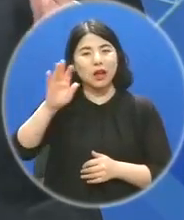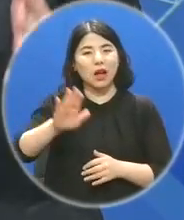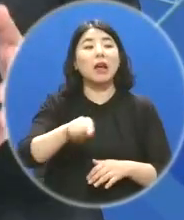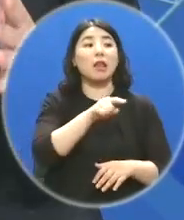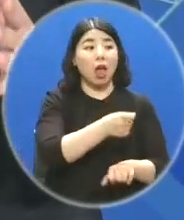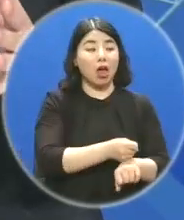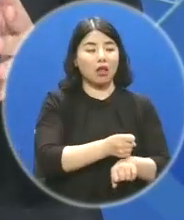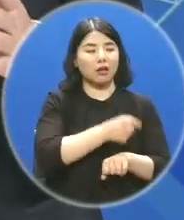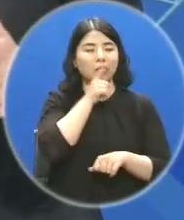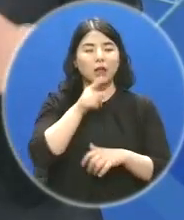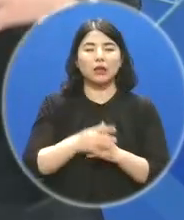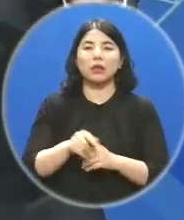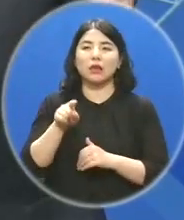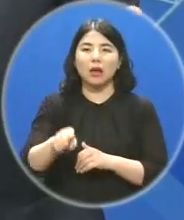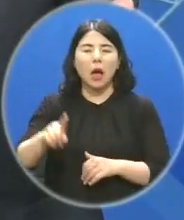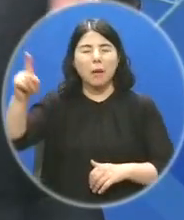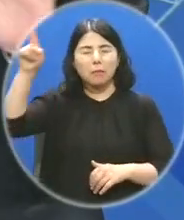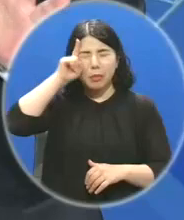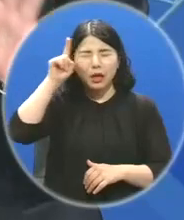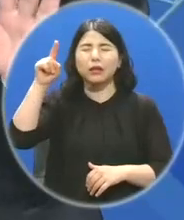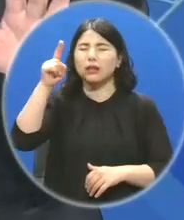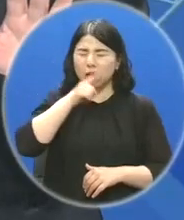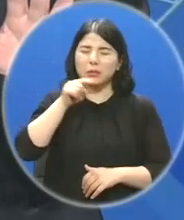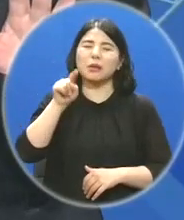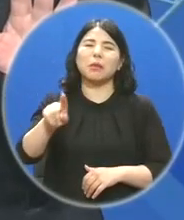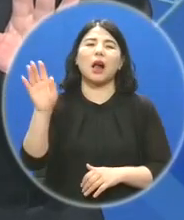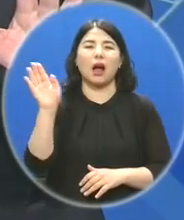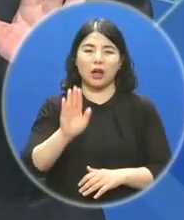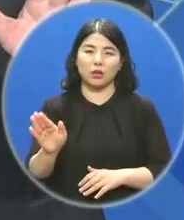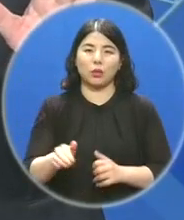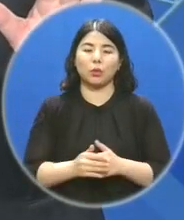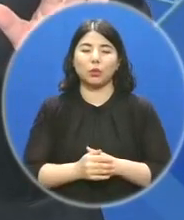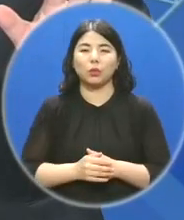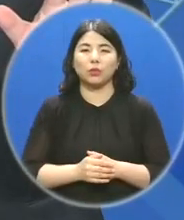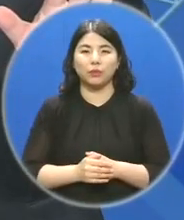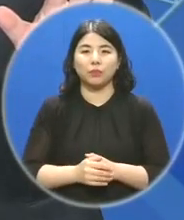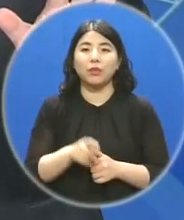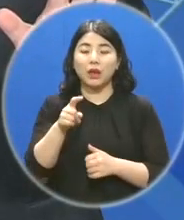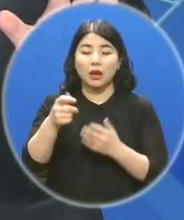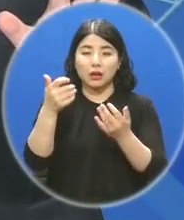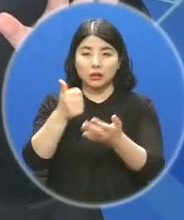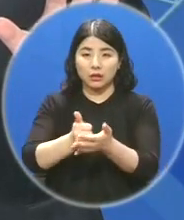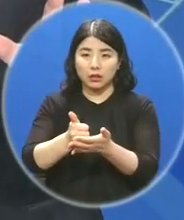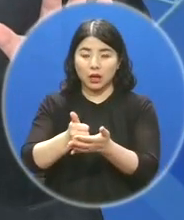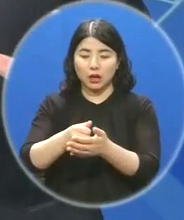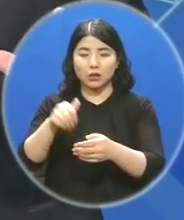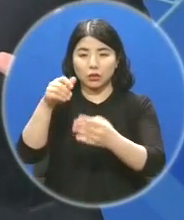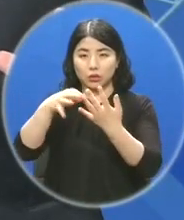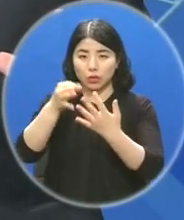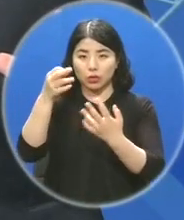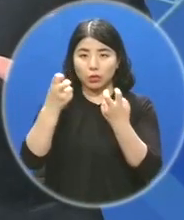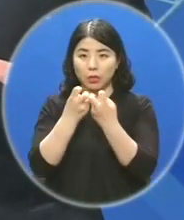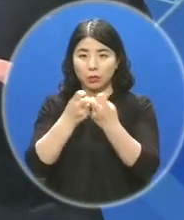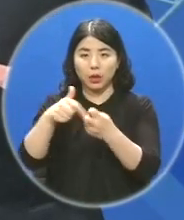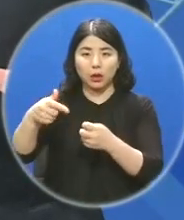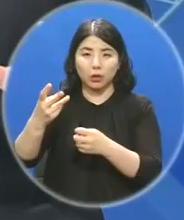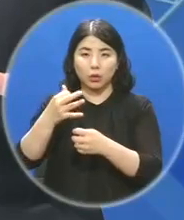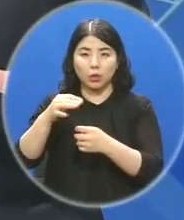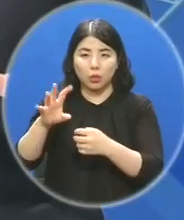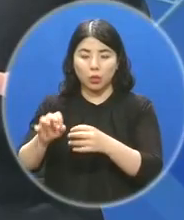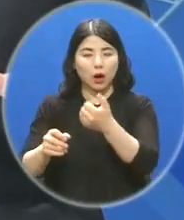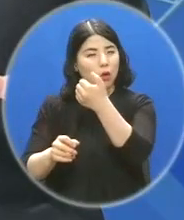지금 이게 가장 100점이고 저건 나쁘다 이렇게 하는 게 아니라 의장 선출 방식으로서 교황 선출이 제가 볼 때